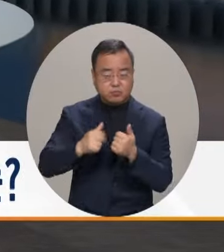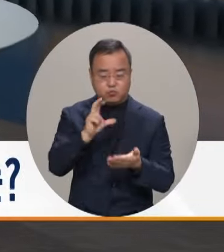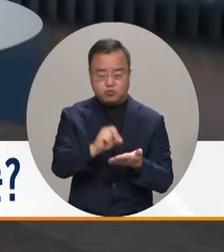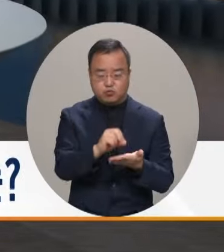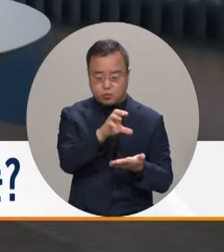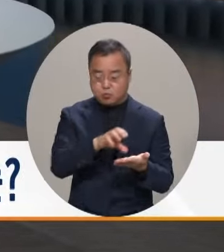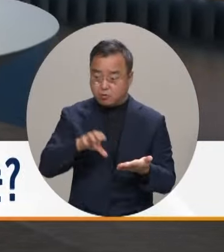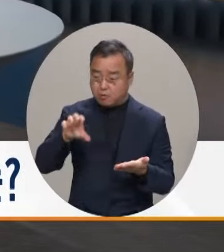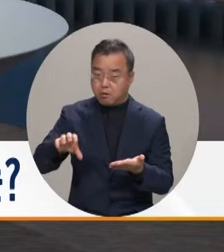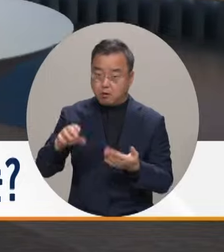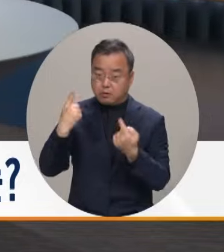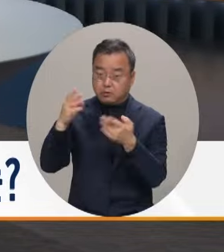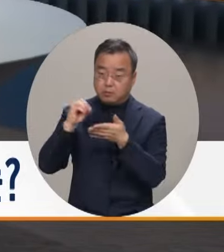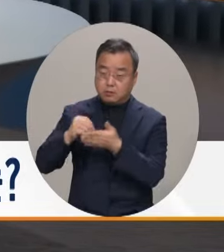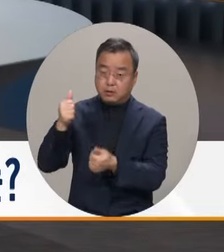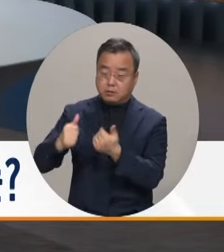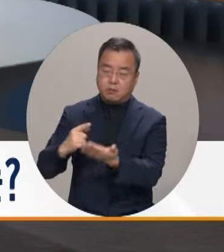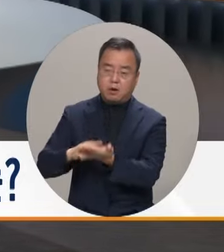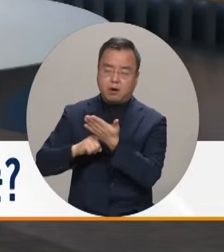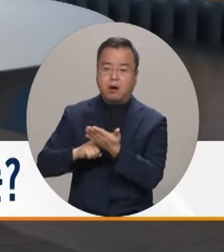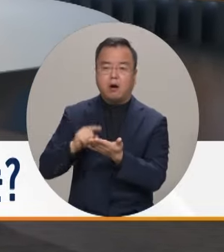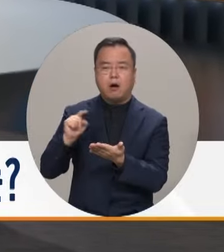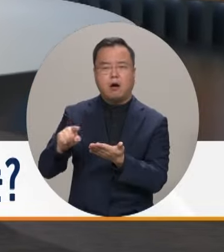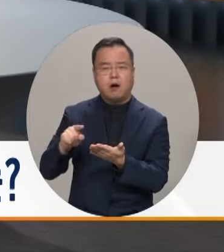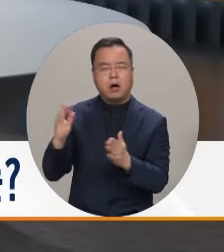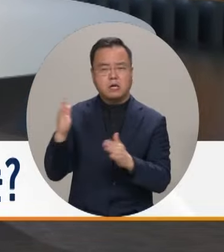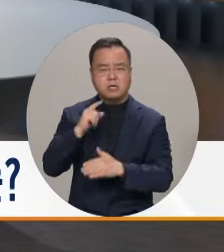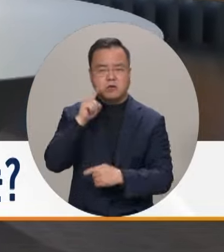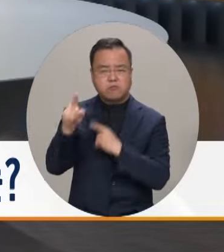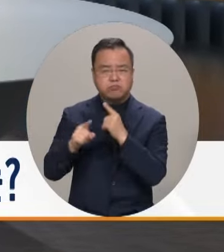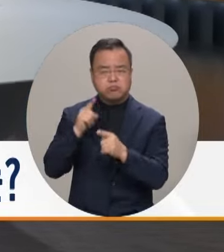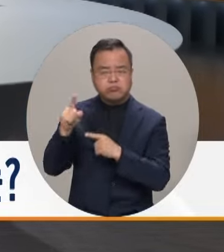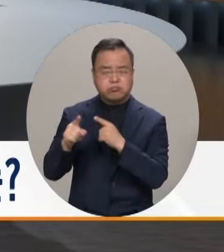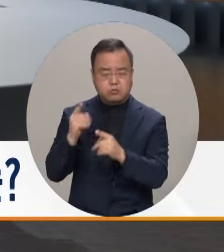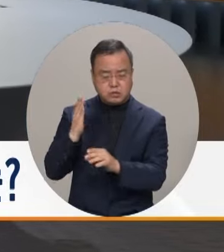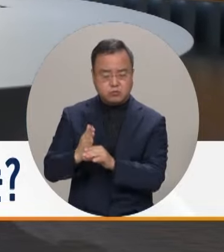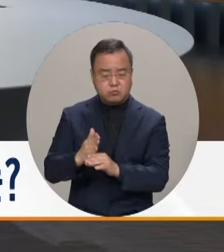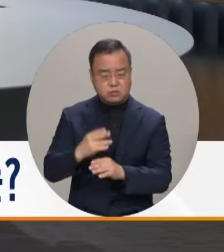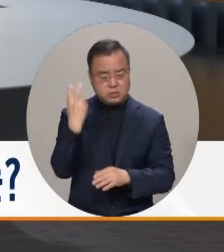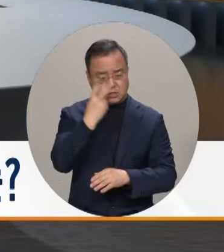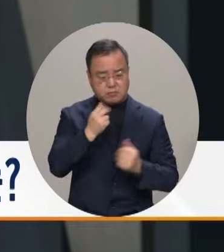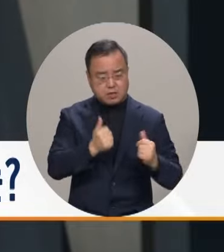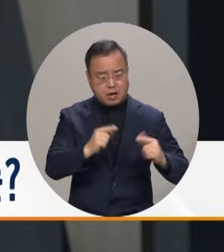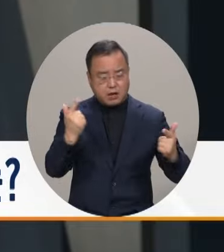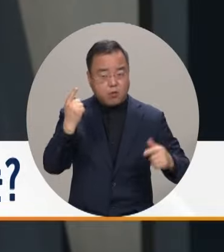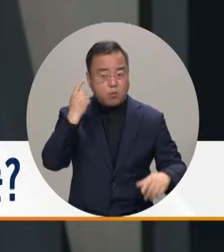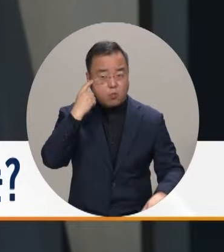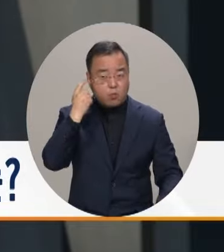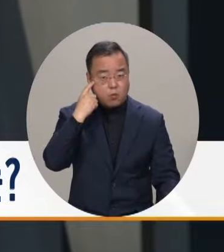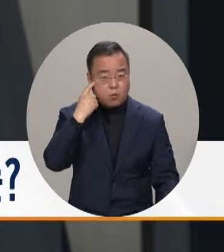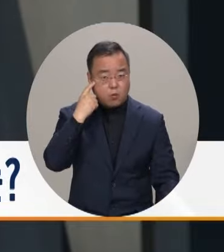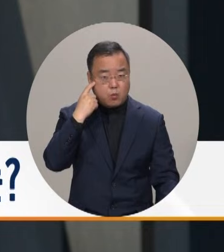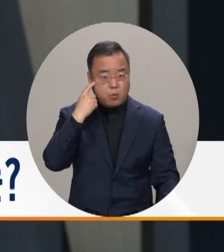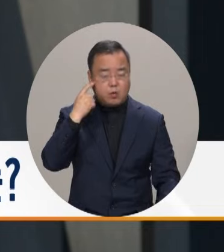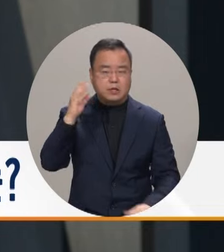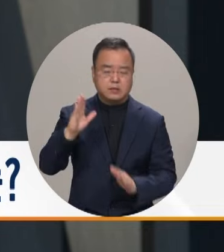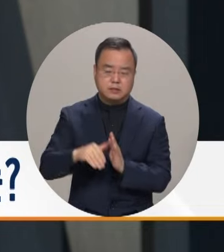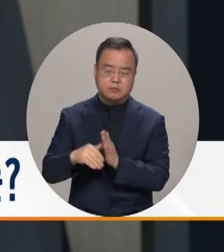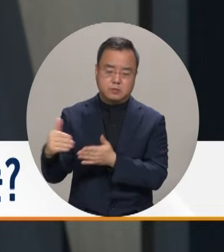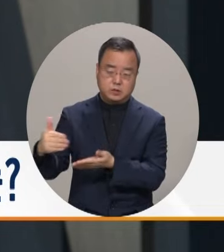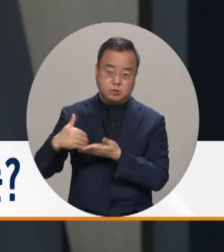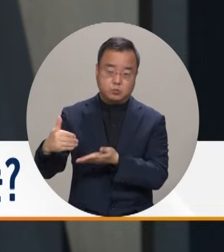수험생도 이의 신청이 쏟아졌는데 심의조차 안 됐던 이유 밝혀졌습니다네 당시 들어왔던 이의신청의